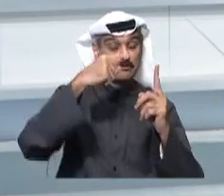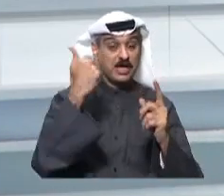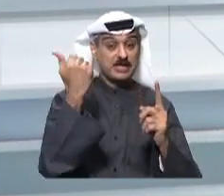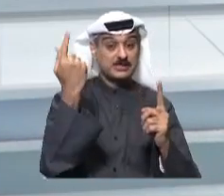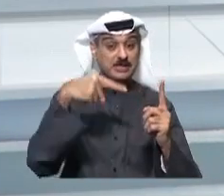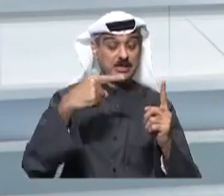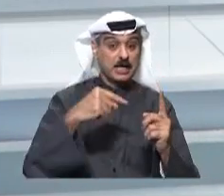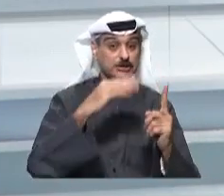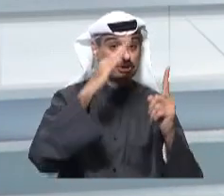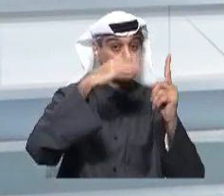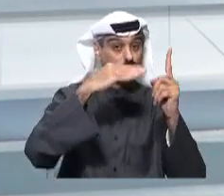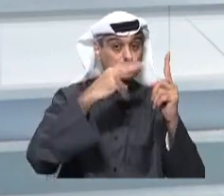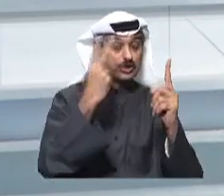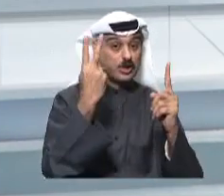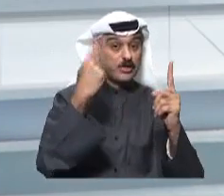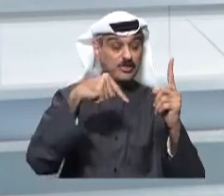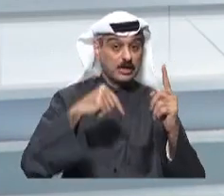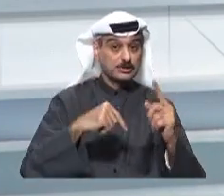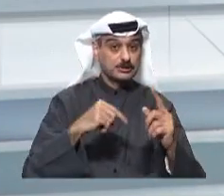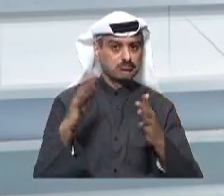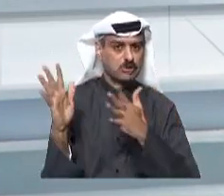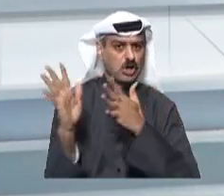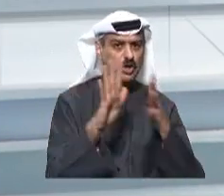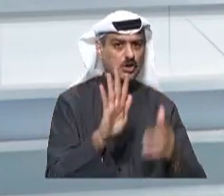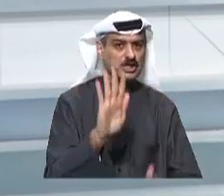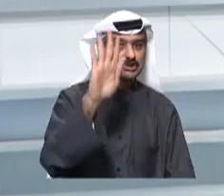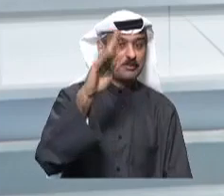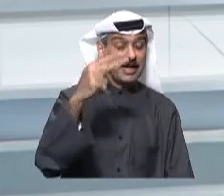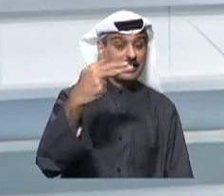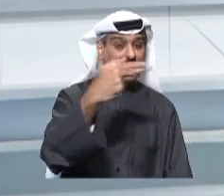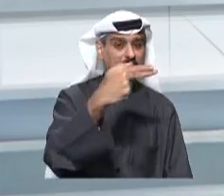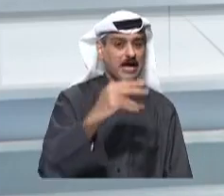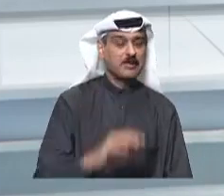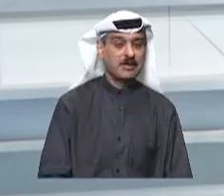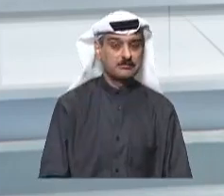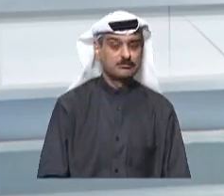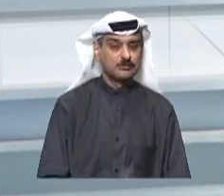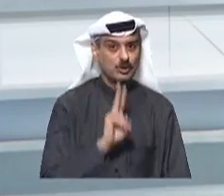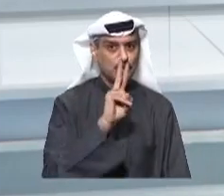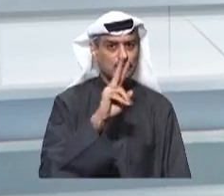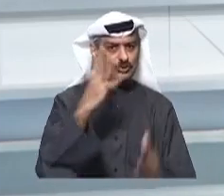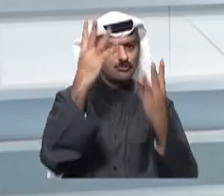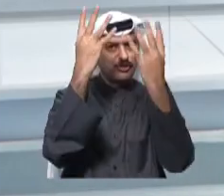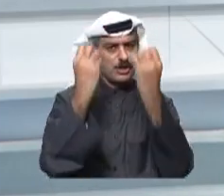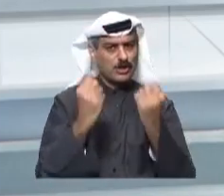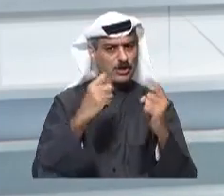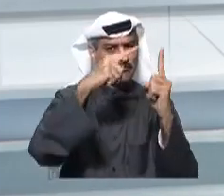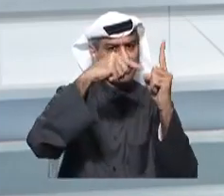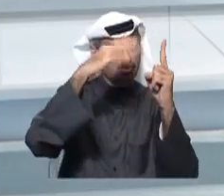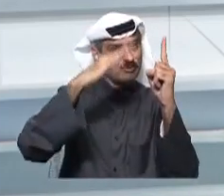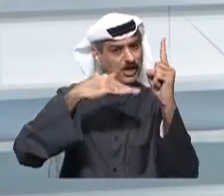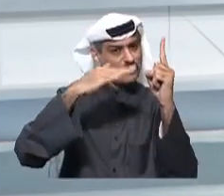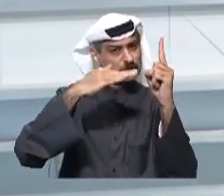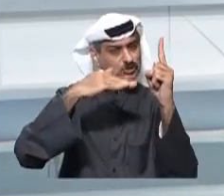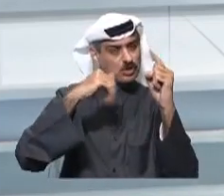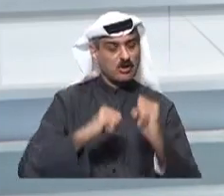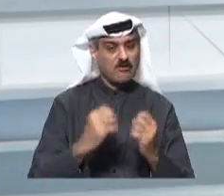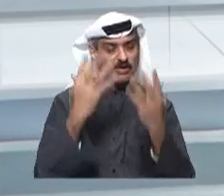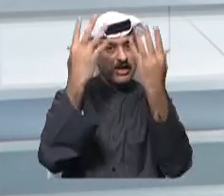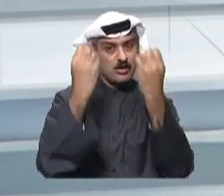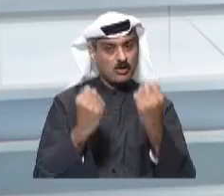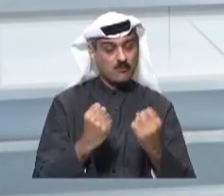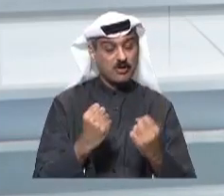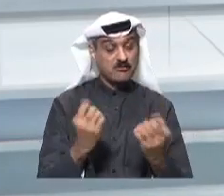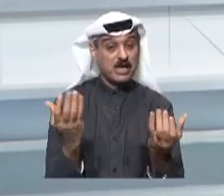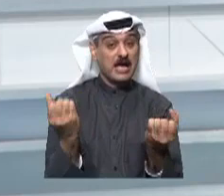12 درجة مئوية، ومع استمرار الهواء الشمالي الغربي نلاحظ انخفاض تدريجي في درجات الحرارة الصغرى، متوقع أن تصل في يوم